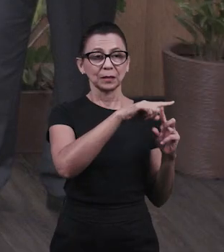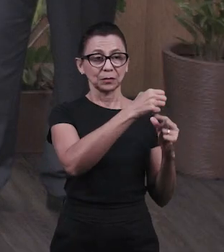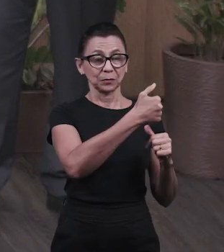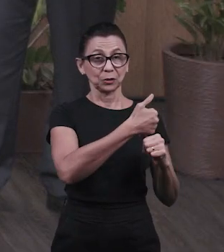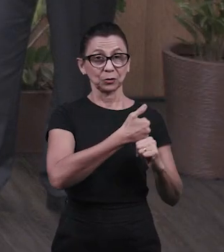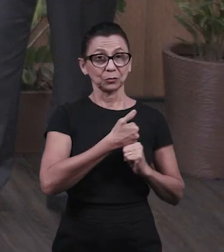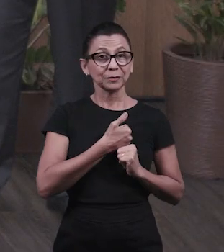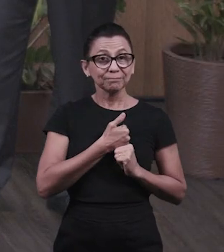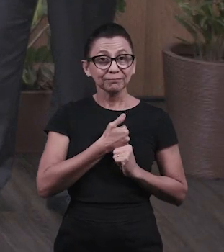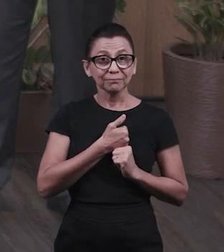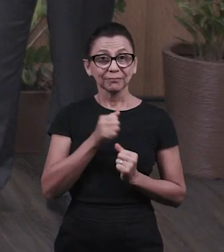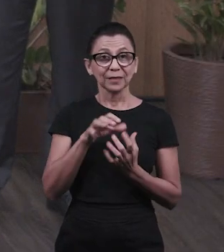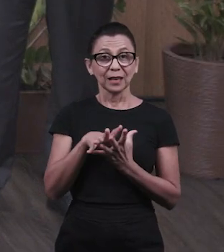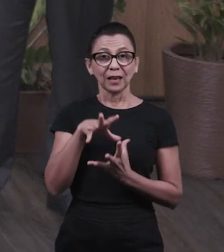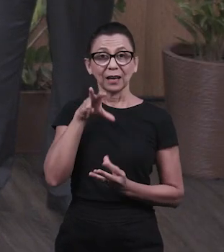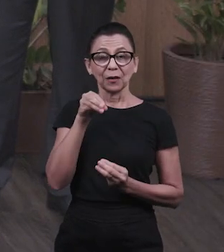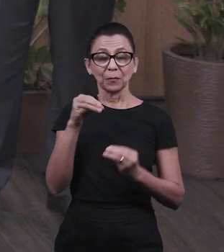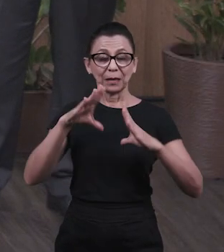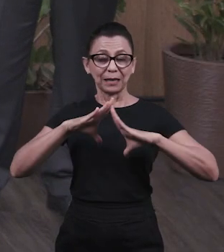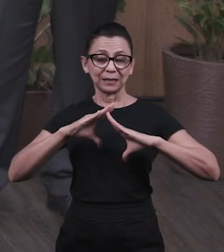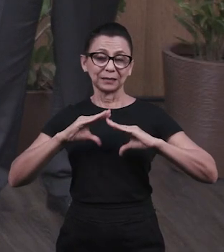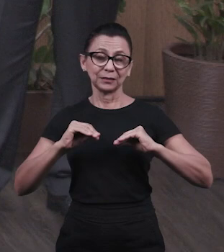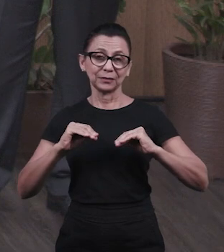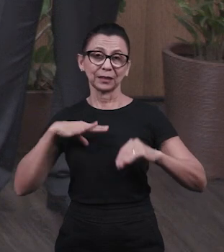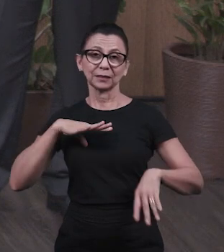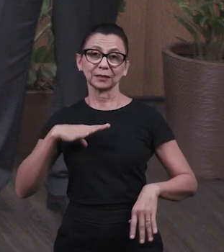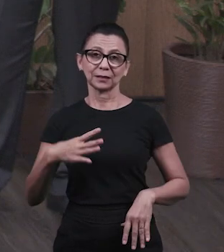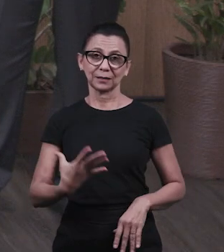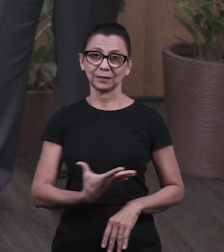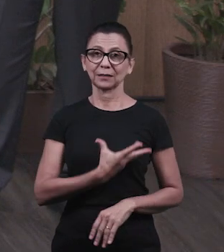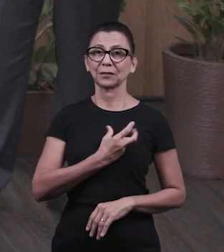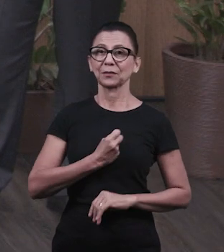посредством Его Слова, открытого Слова,